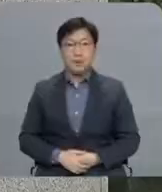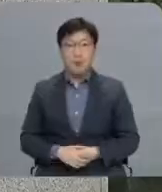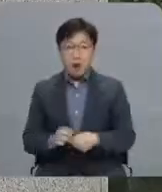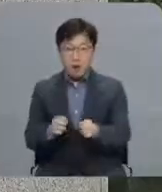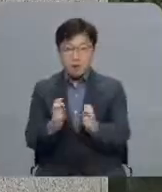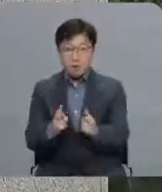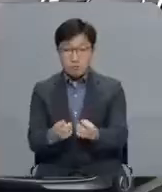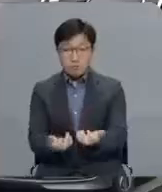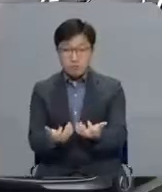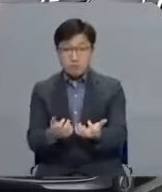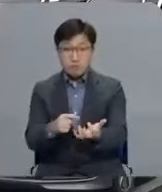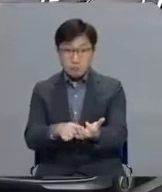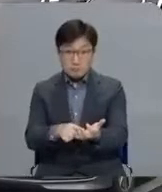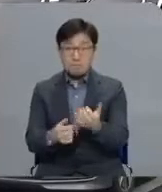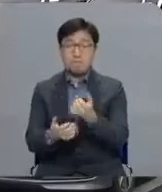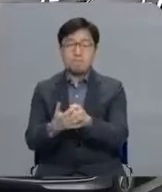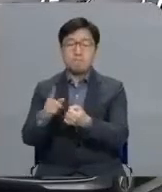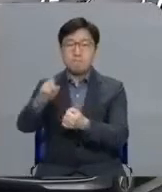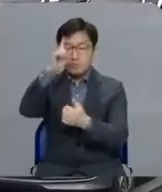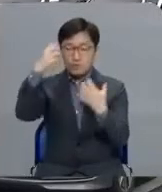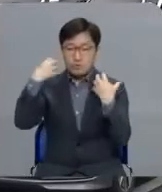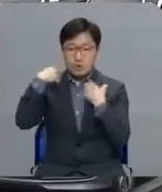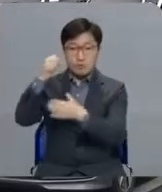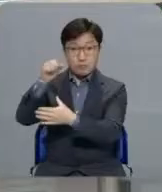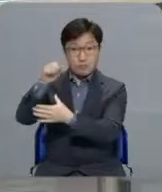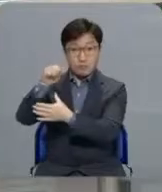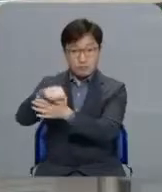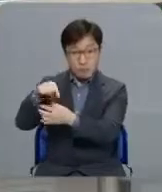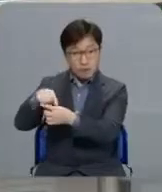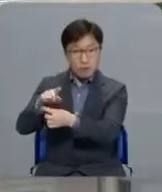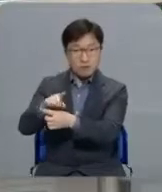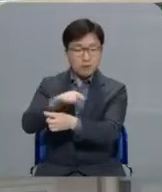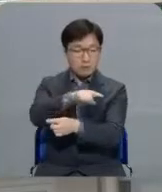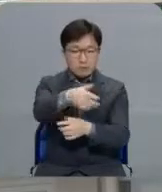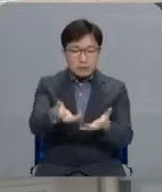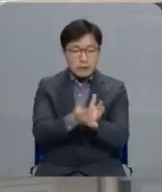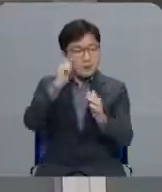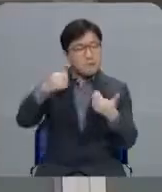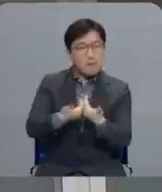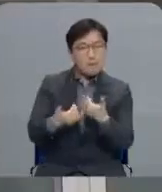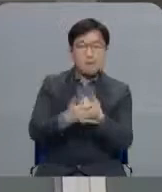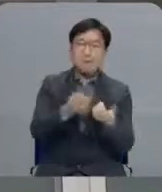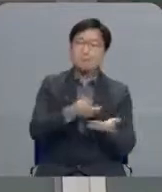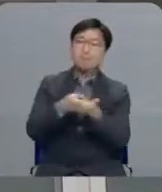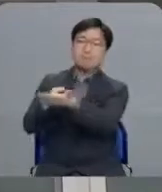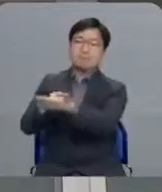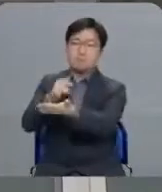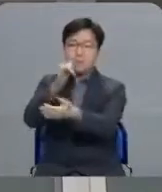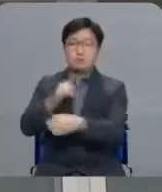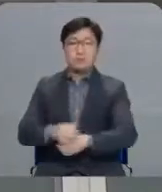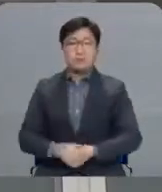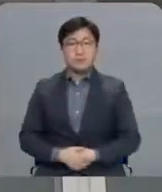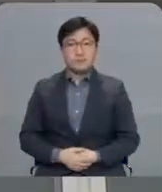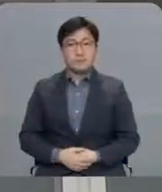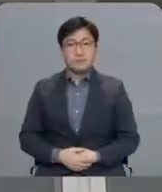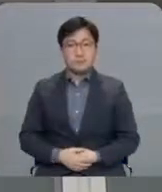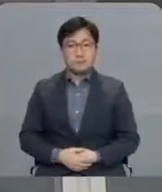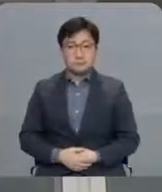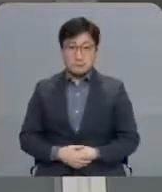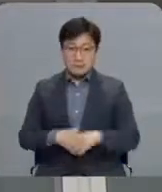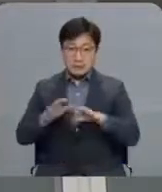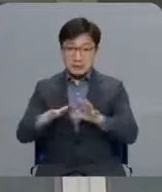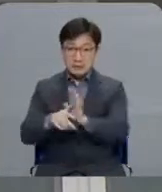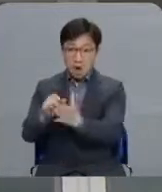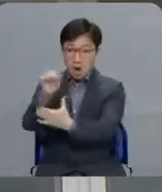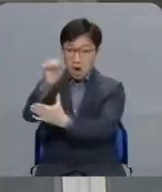사업 허가권을 가진 산업통상자원부에 주민 반대 의견도 전달했습니다. 일단 거기에서 불허 처분이 되는